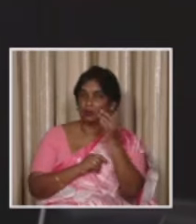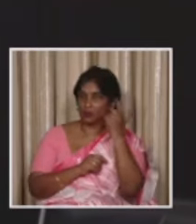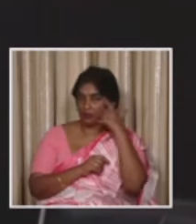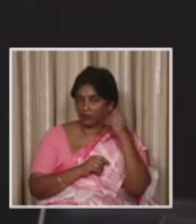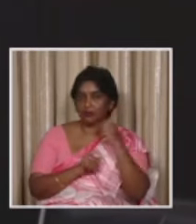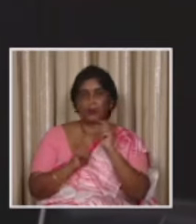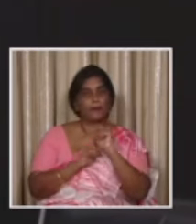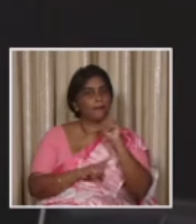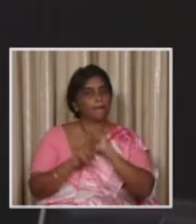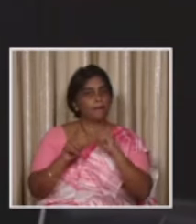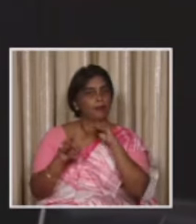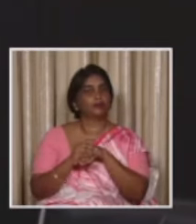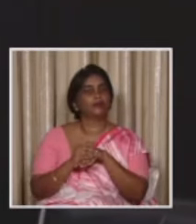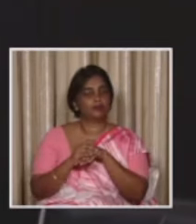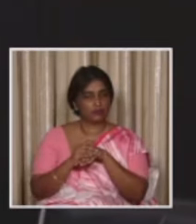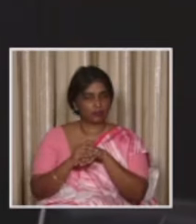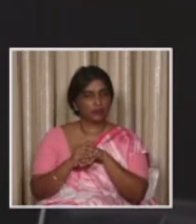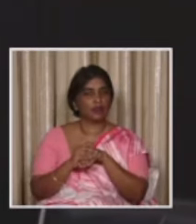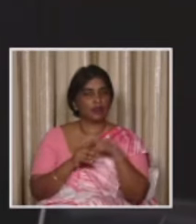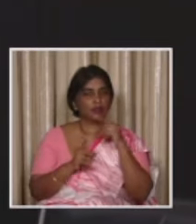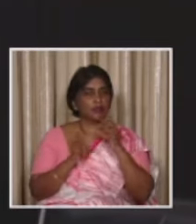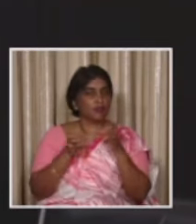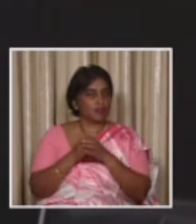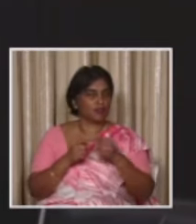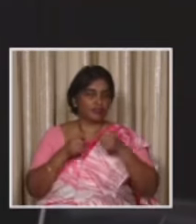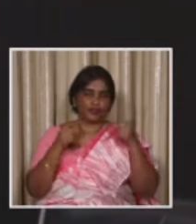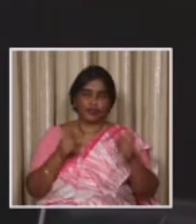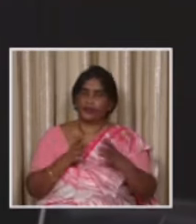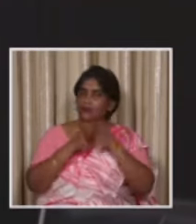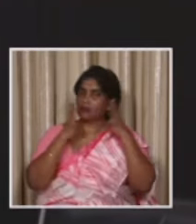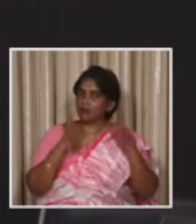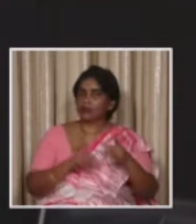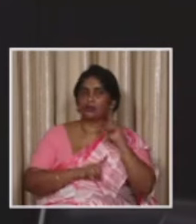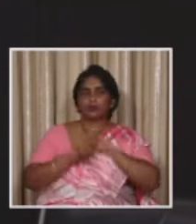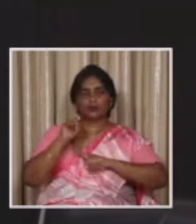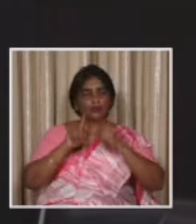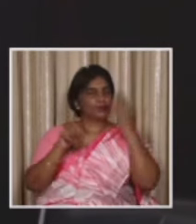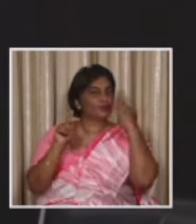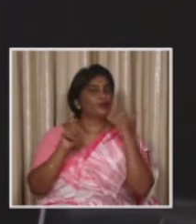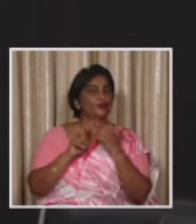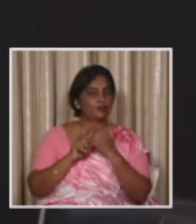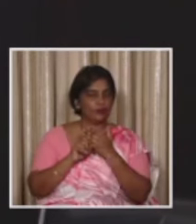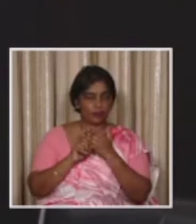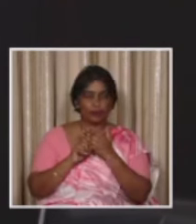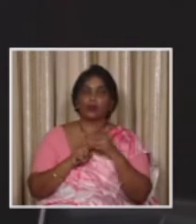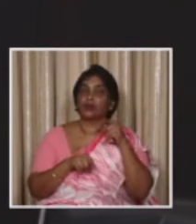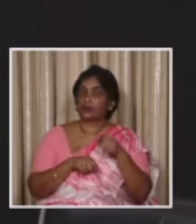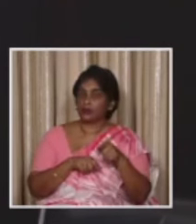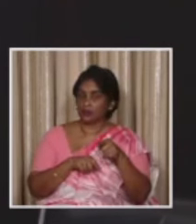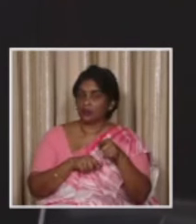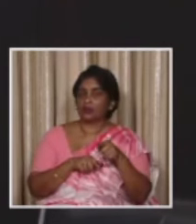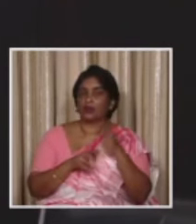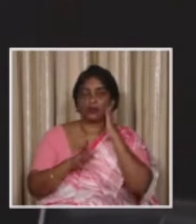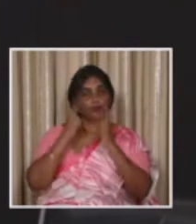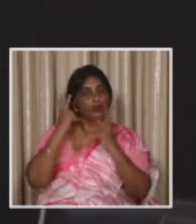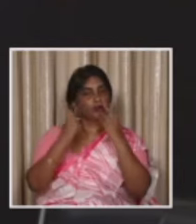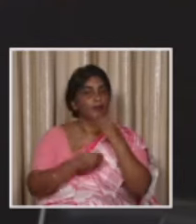මේ පාර්ලිමේන්තුව තුළ මේ පක්ෂ විපක්ෂ විශාල වශයෙන් කතා කරපු දෙයක් තමයි මේ